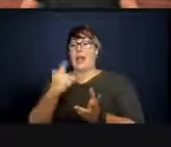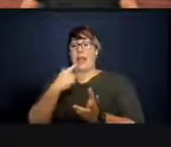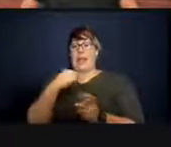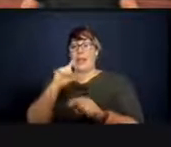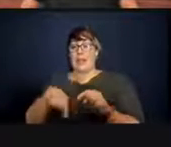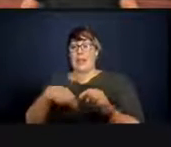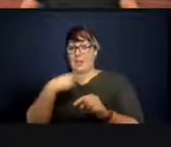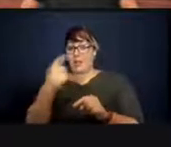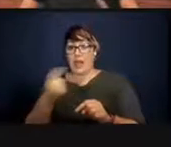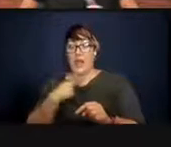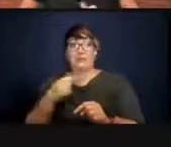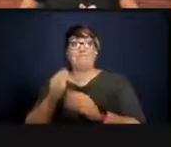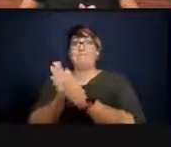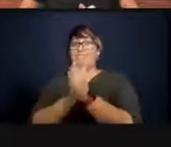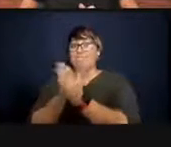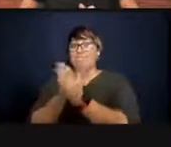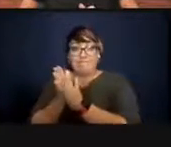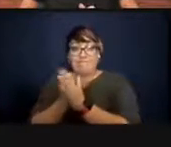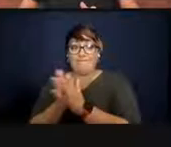لكم